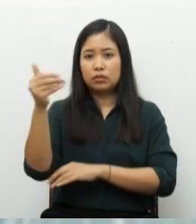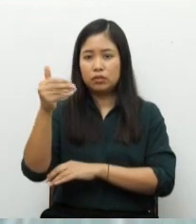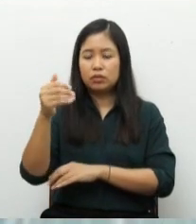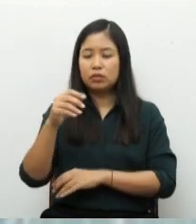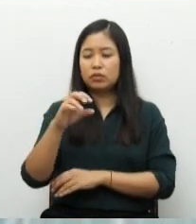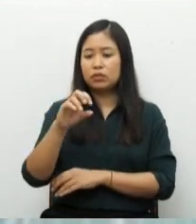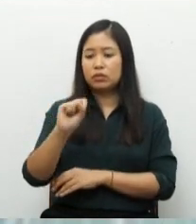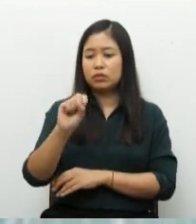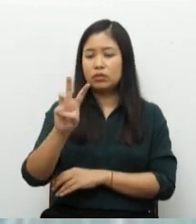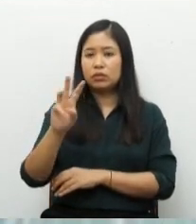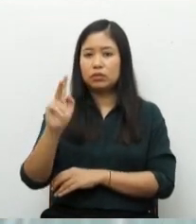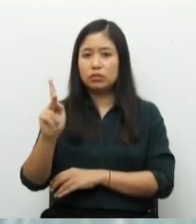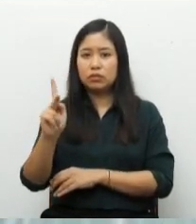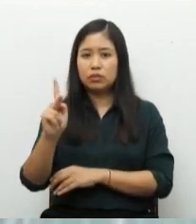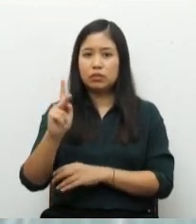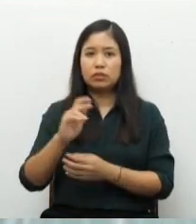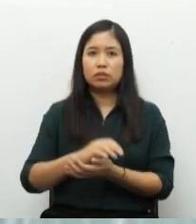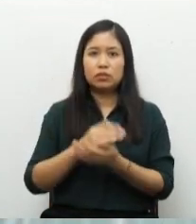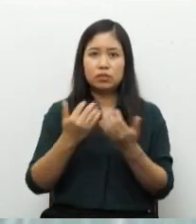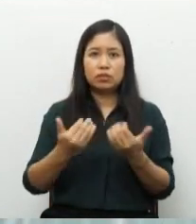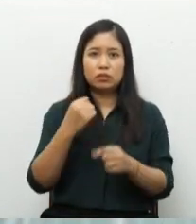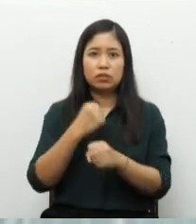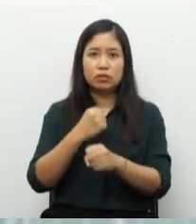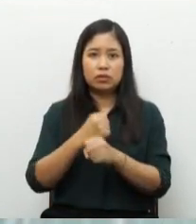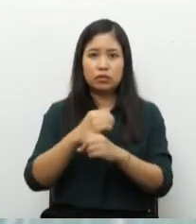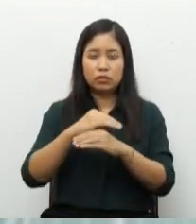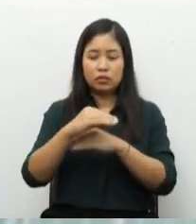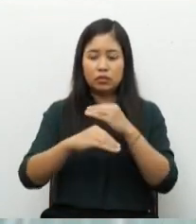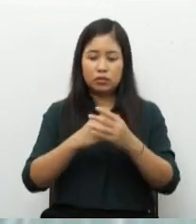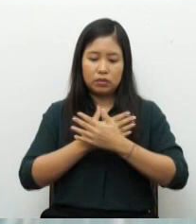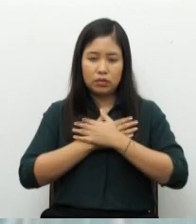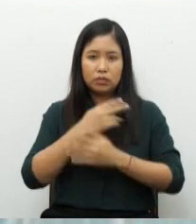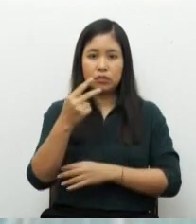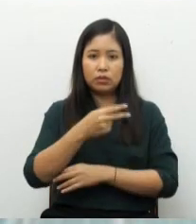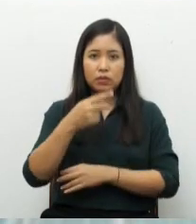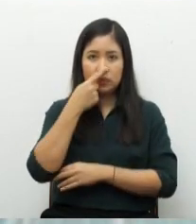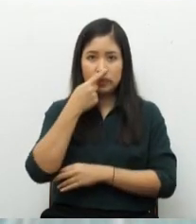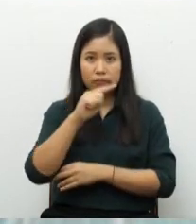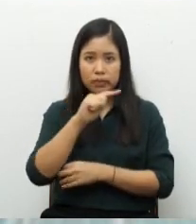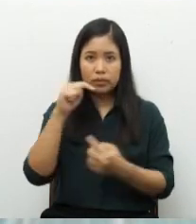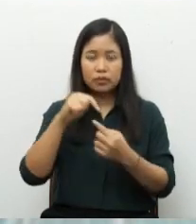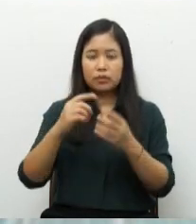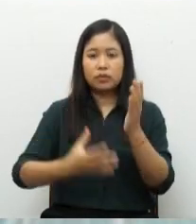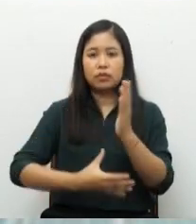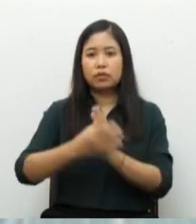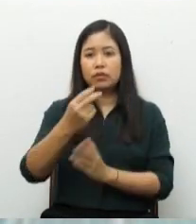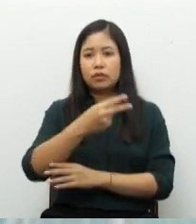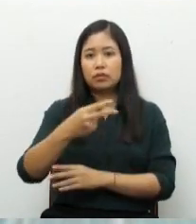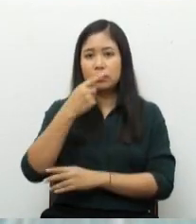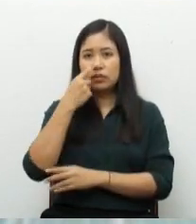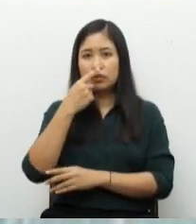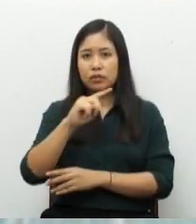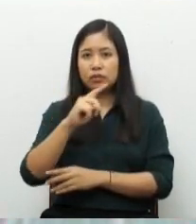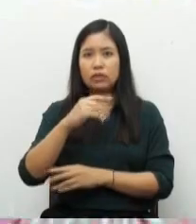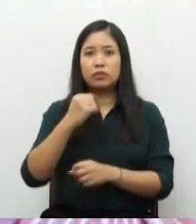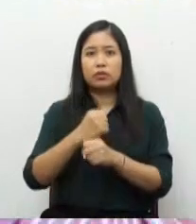และมาตรฐานการศึกษาเราก็ได้มีการดำเนินงานโครงการรักภาษาไทยเนื่องในสัปดาห์วันภาษาไทยแห่งชาติมาเป็นประจำอย่างต่อเ